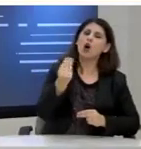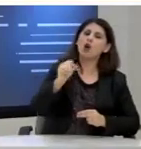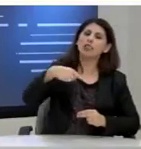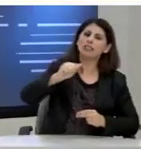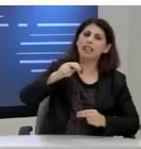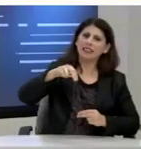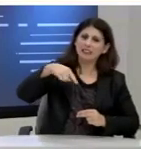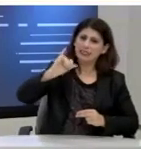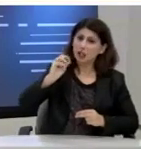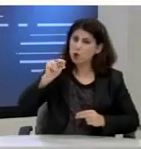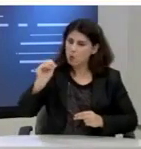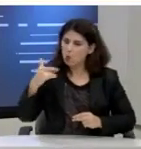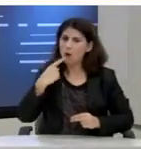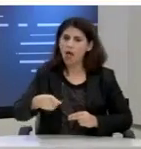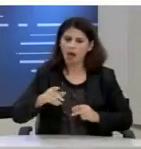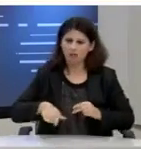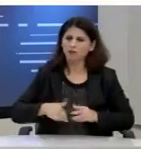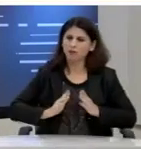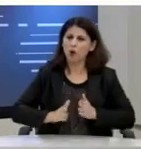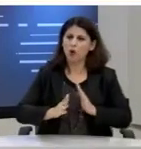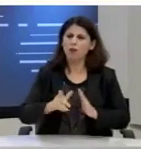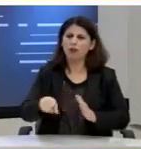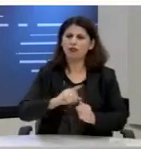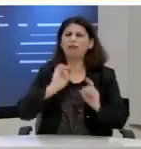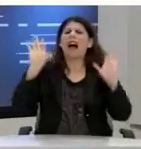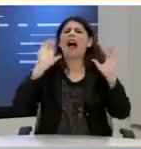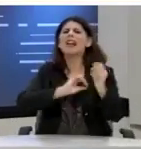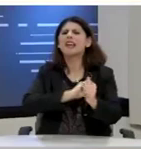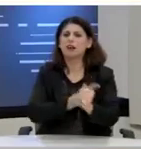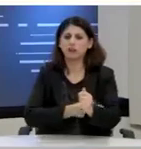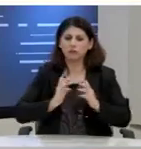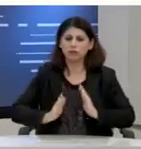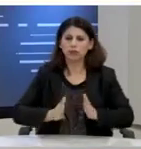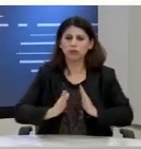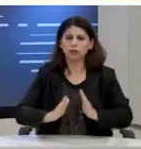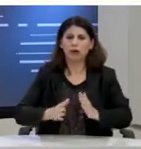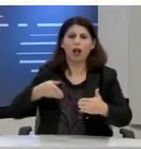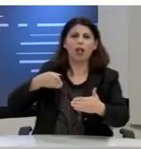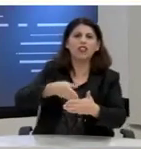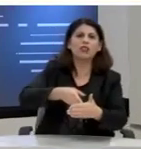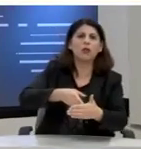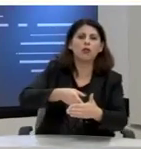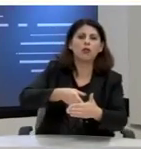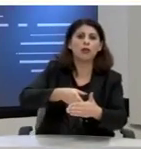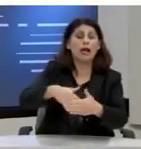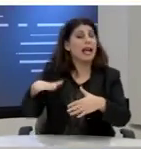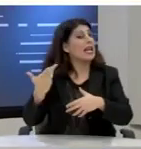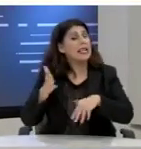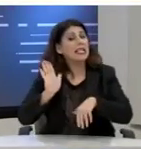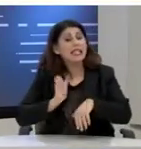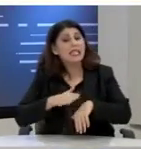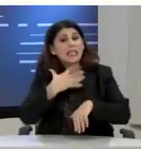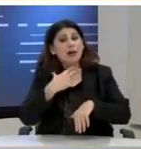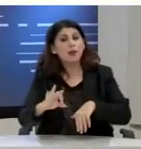αυτή την ανικανότητα και βαδίζαμε σε αδιέξοδο. Και απαντά και για την αιτία που γινόντουσαν αυτά ο